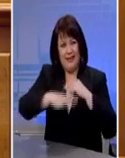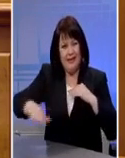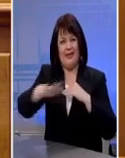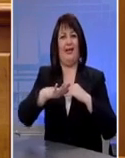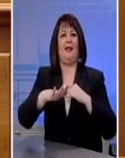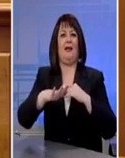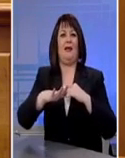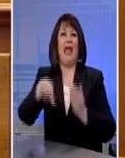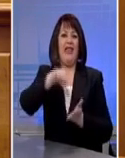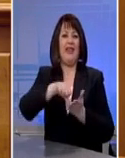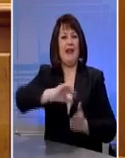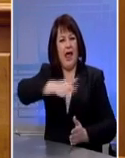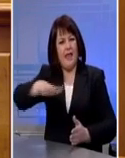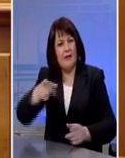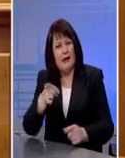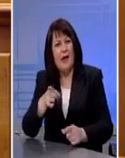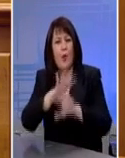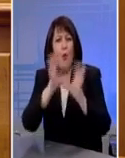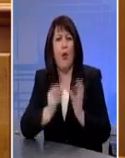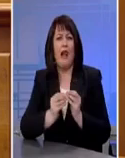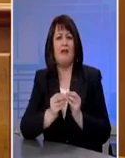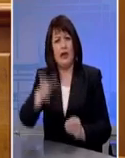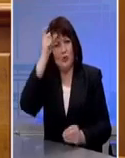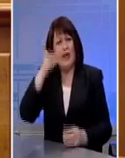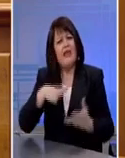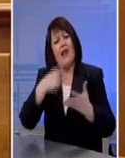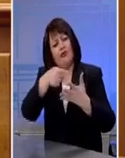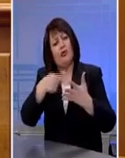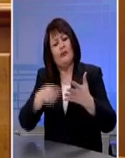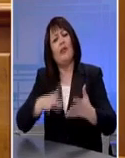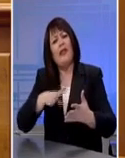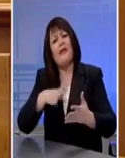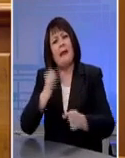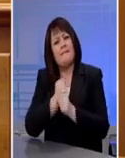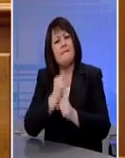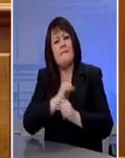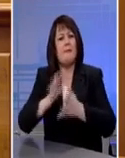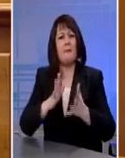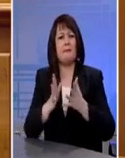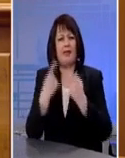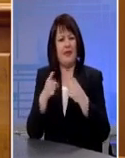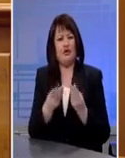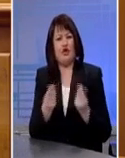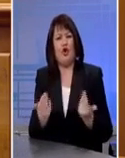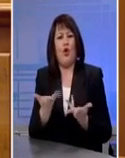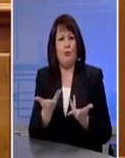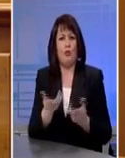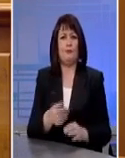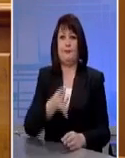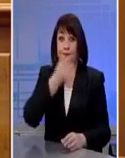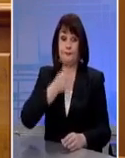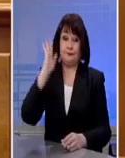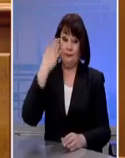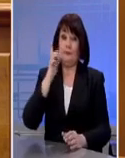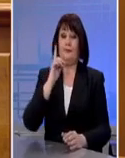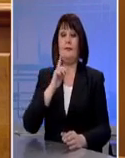Αυτά είναι της Τουρκίας οι επιθυμίες. Κάνει. Και θα σας πω μια παλιά ιστορία που μου είχε